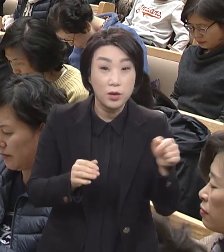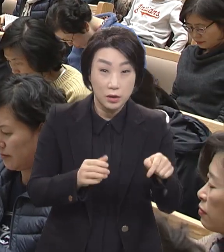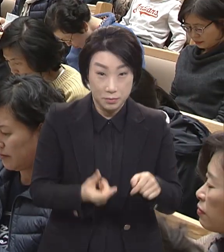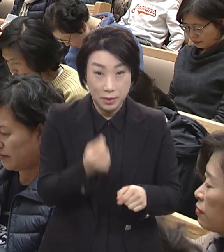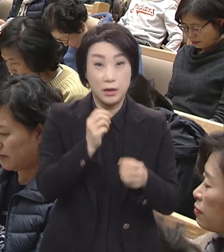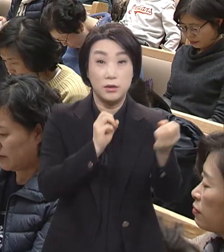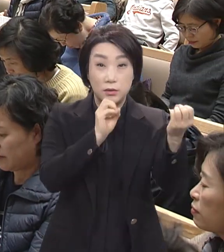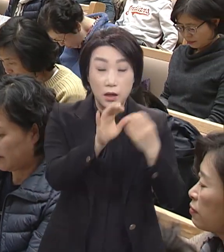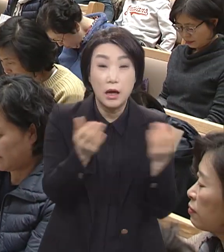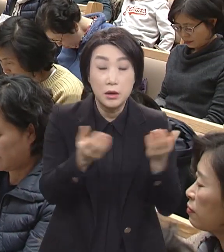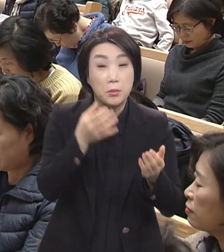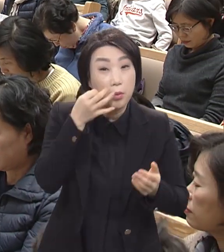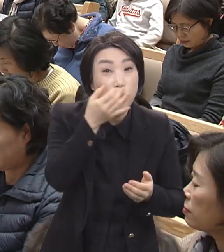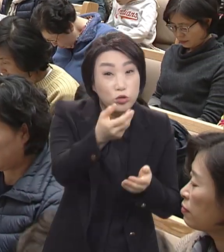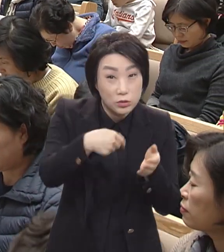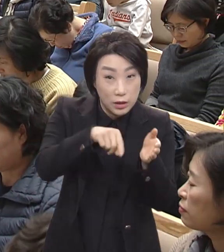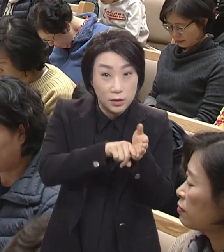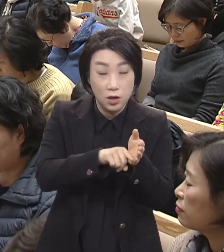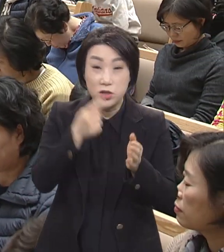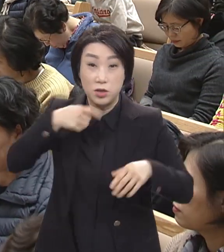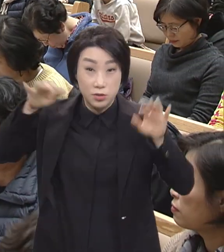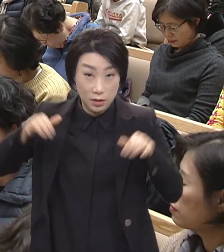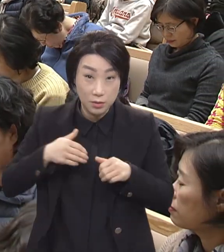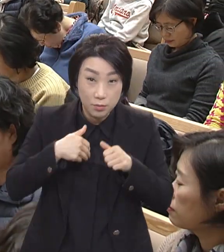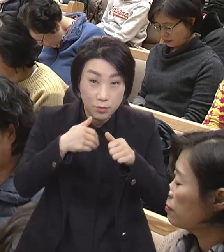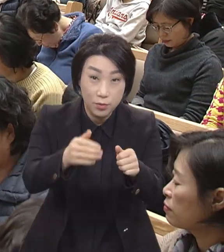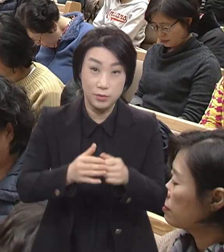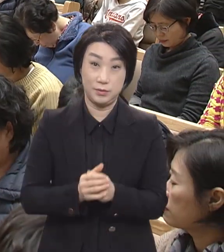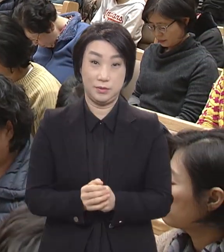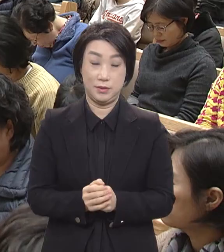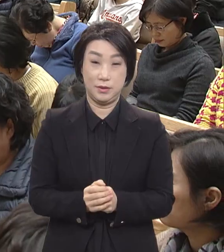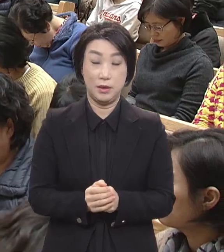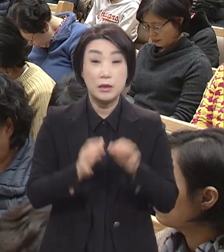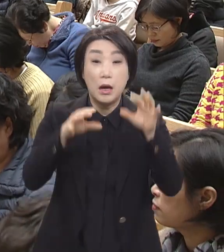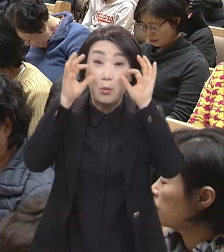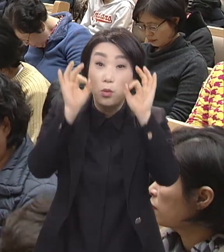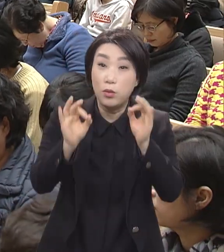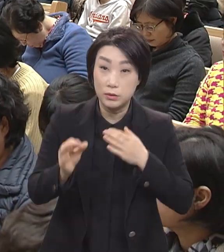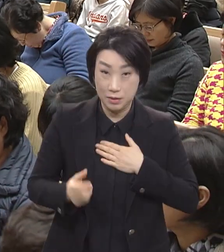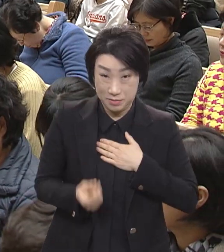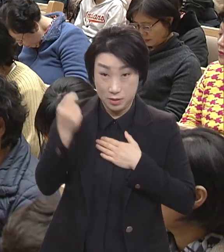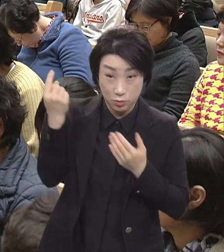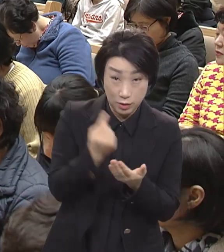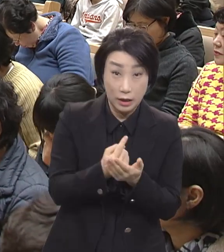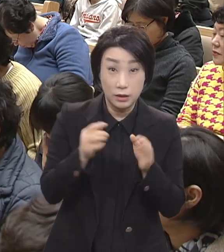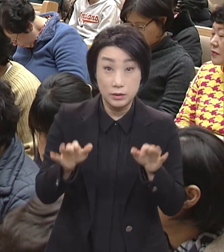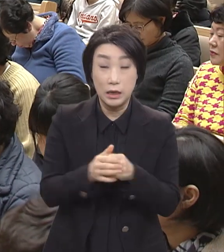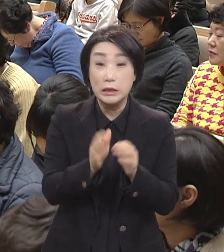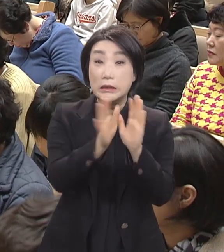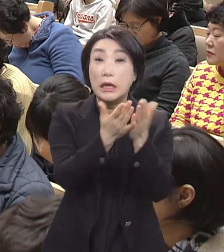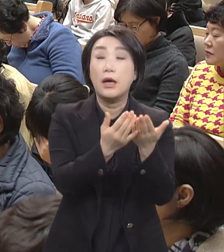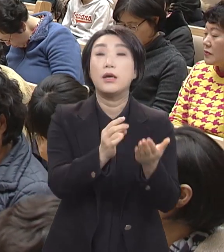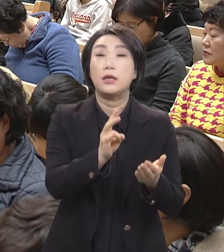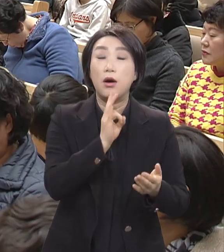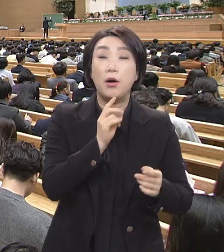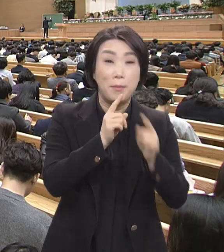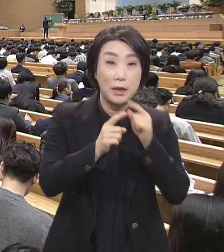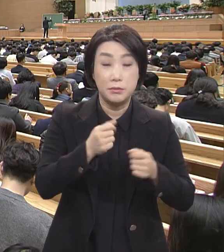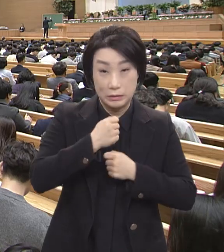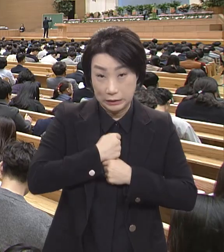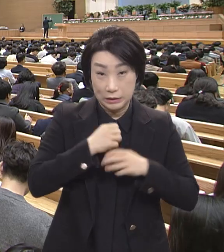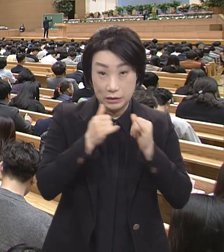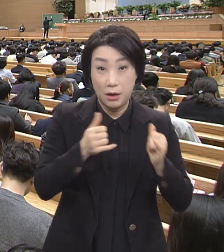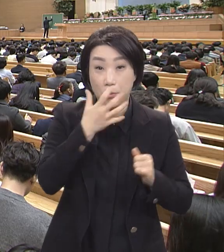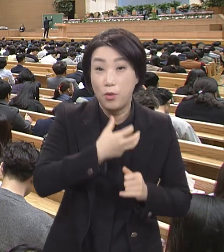될 일을 보이시려고 그의 천사를 보내셨도다. 보라 내가 속히 오리니 이 책의 예언의 말씀을 지키는